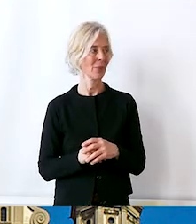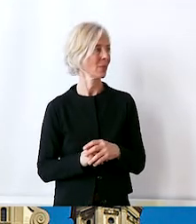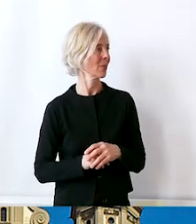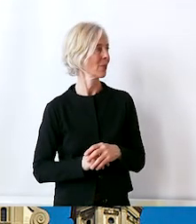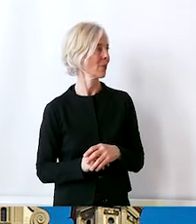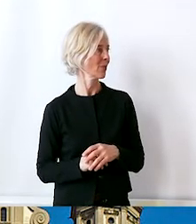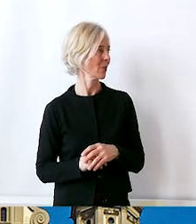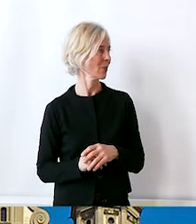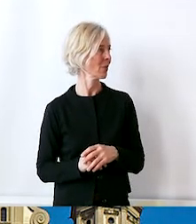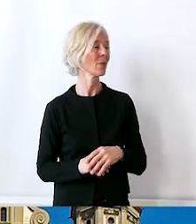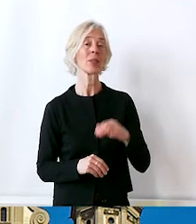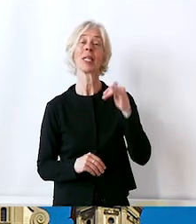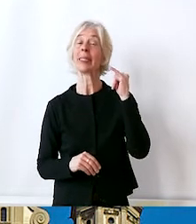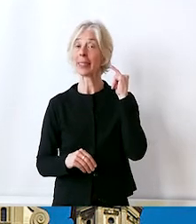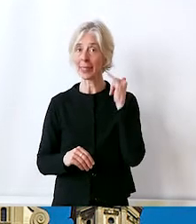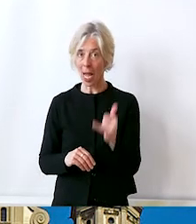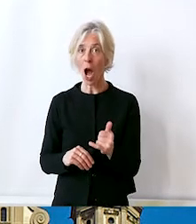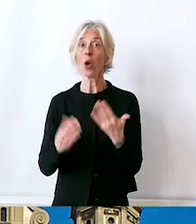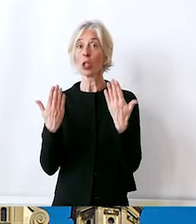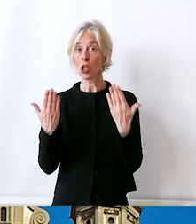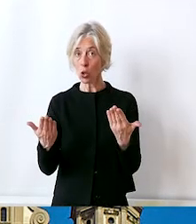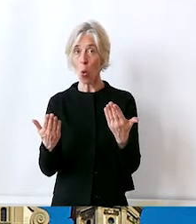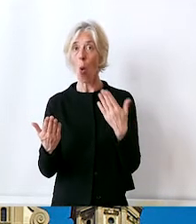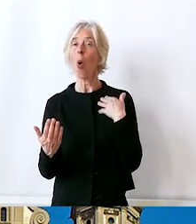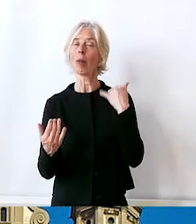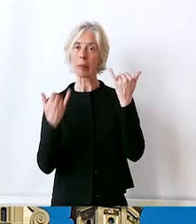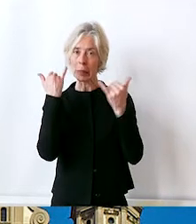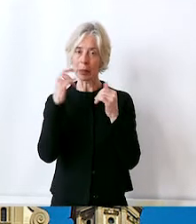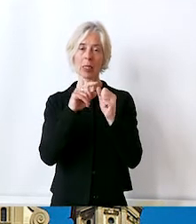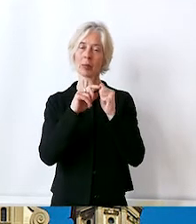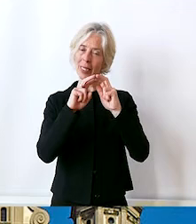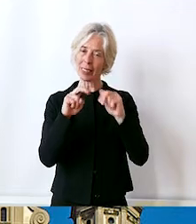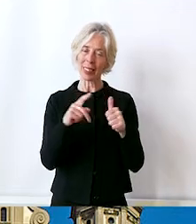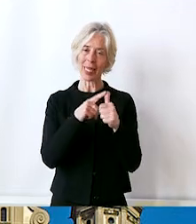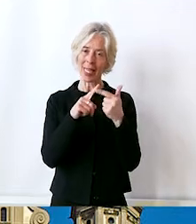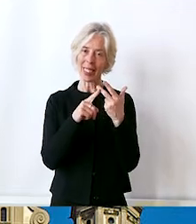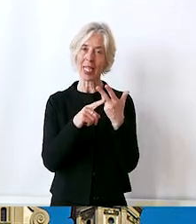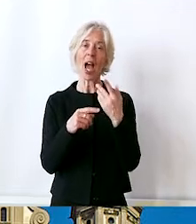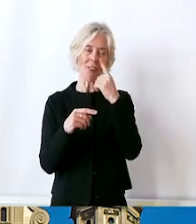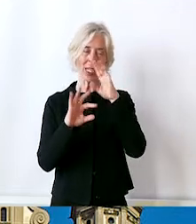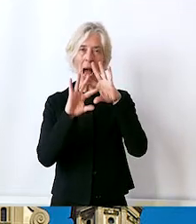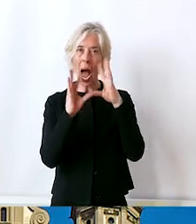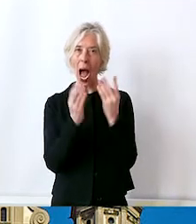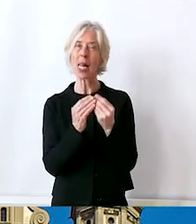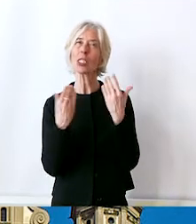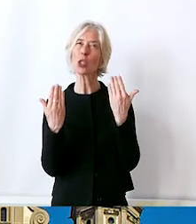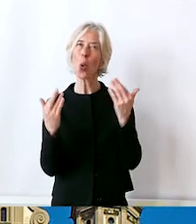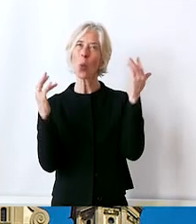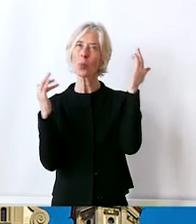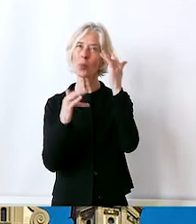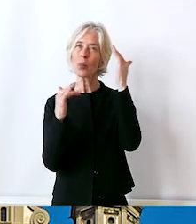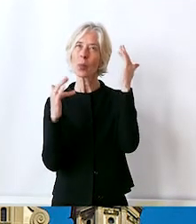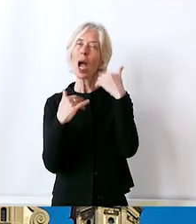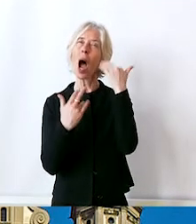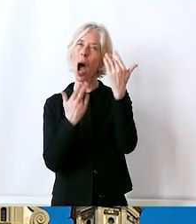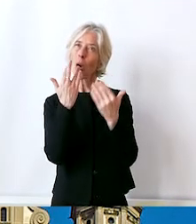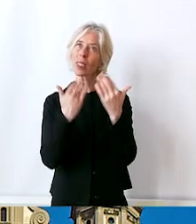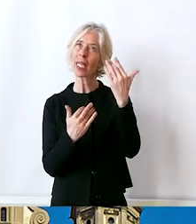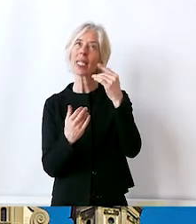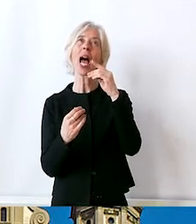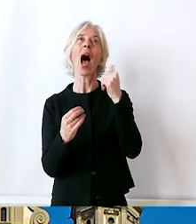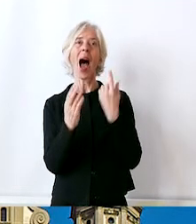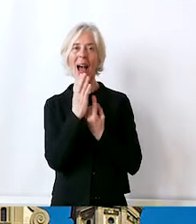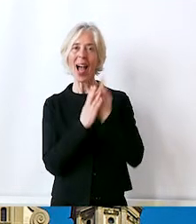kocht sich praktisch runter auf, das haben wir mal ausgerechnet, wenn wir einmal starten, dann verbrauchen wir